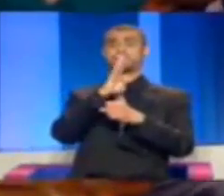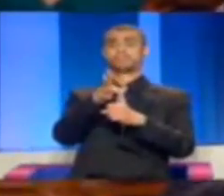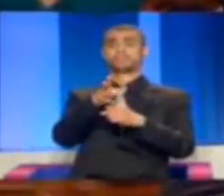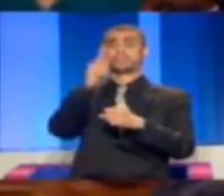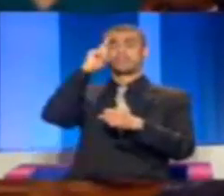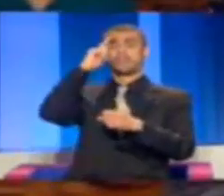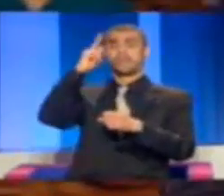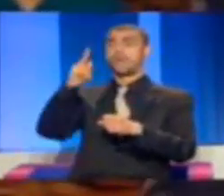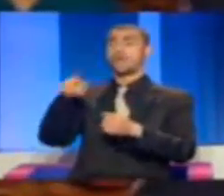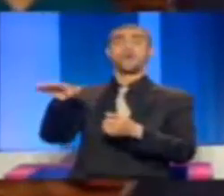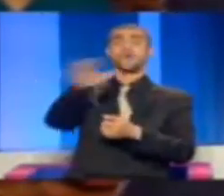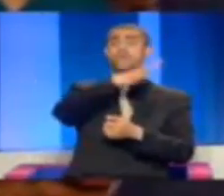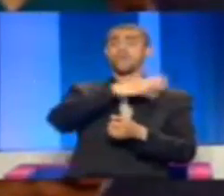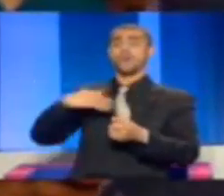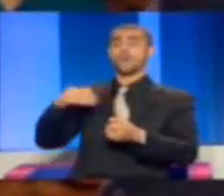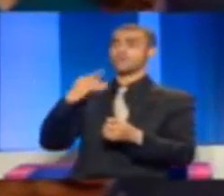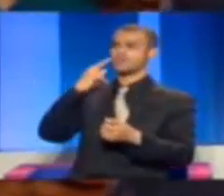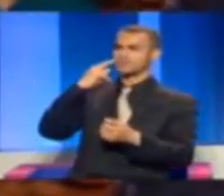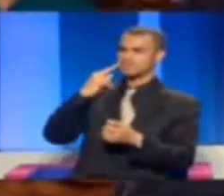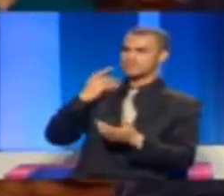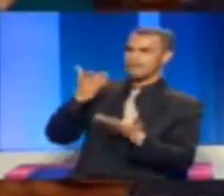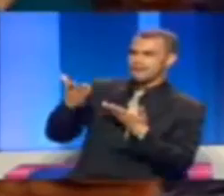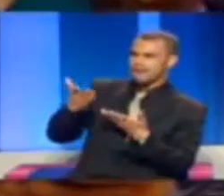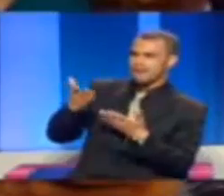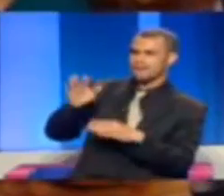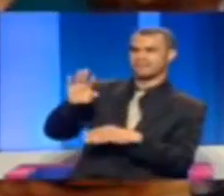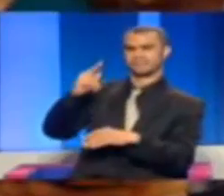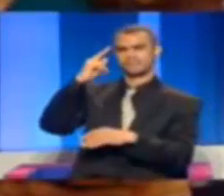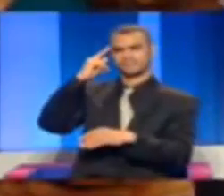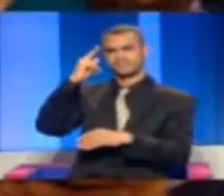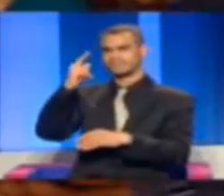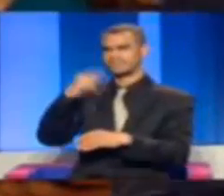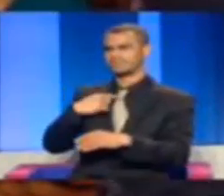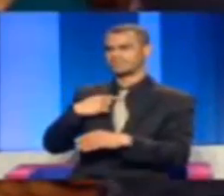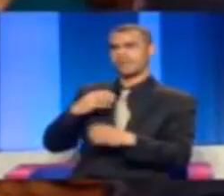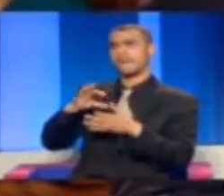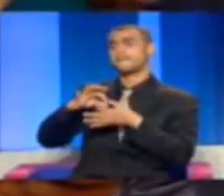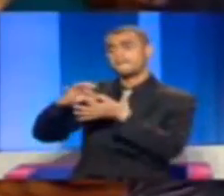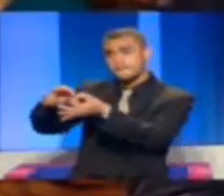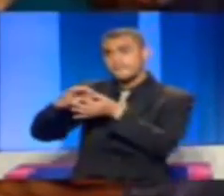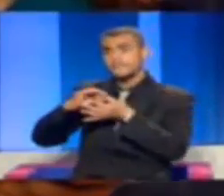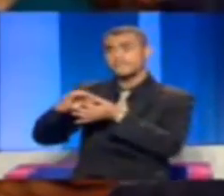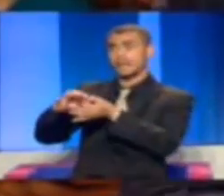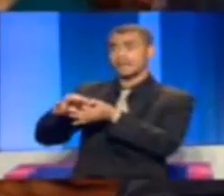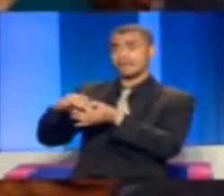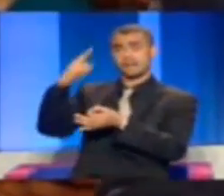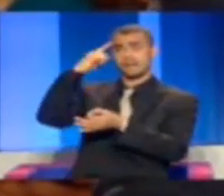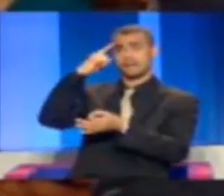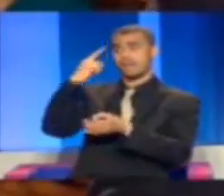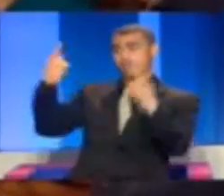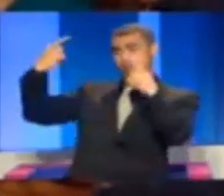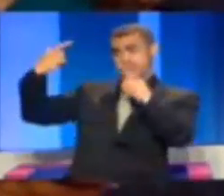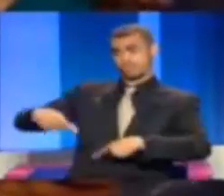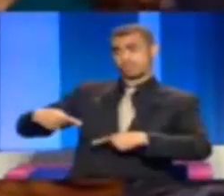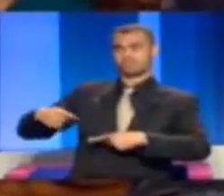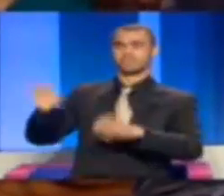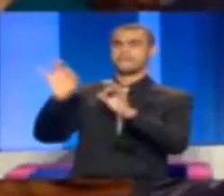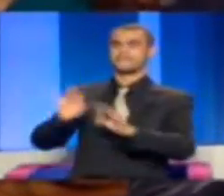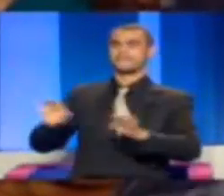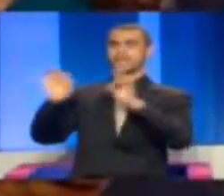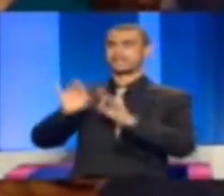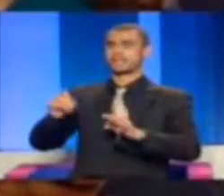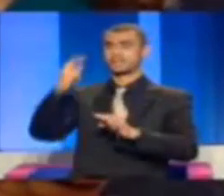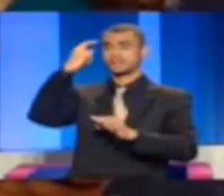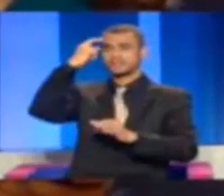يهتم وينهم بهذه الفئة ولا أحد ربما قال شي حاجة اللي ضدهم، ولكن هذا على مستوى ربما المصرح